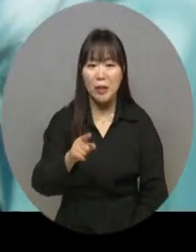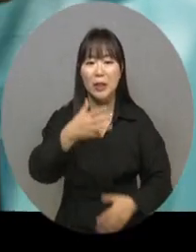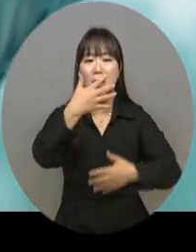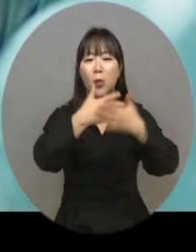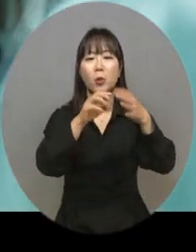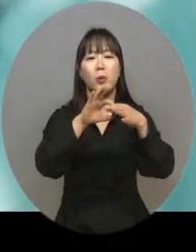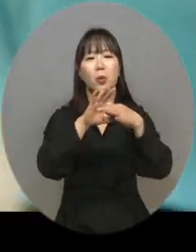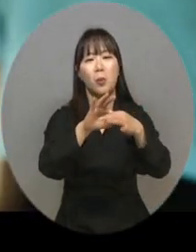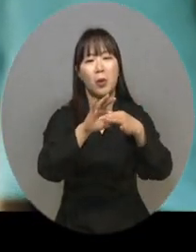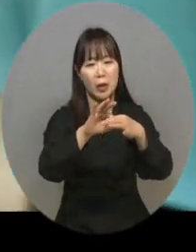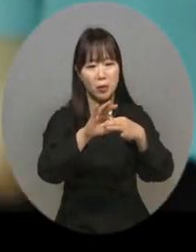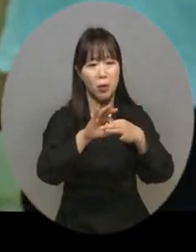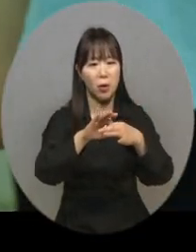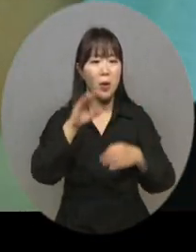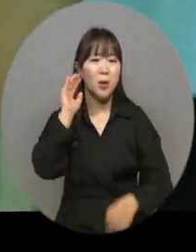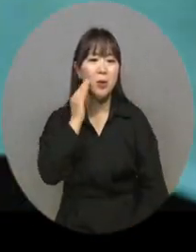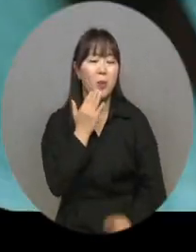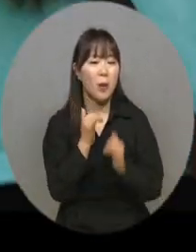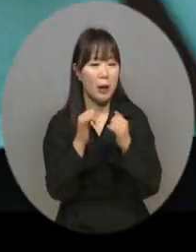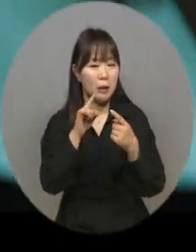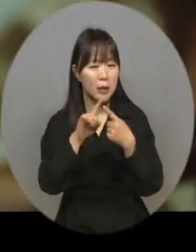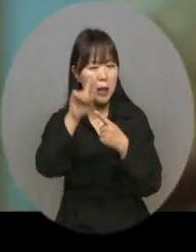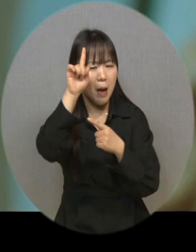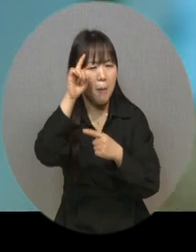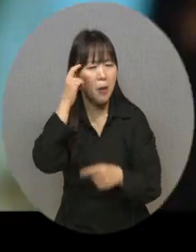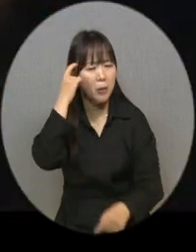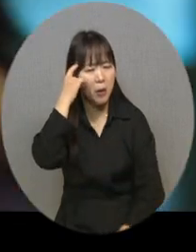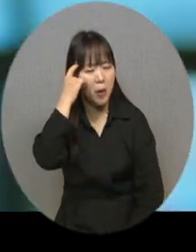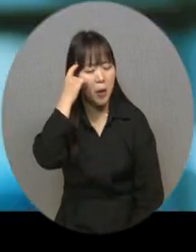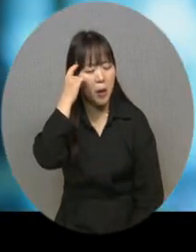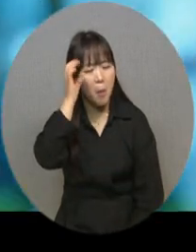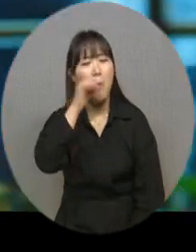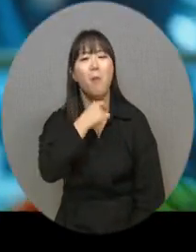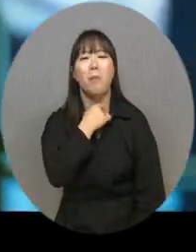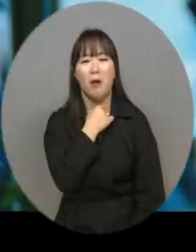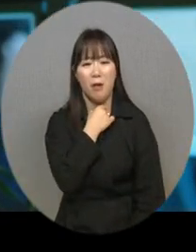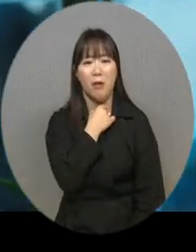통해서 청각장애에 대해서 한 번쯤은 생각해보는 시간이 됐으면 좋겠고요.